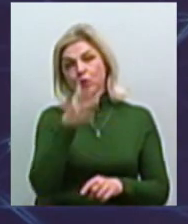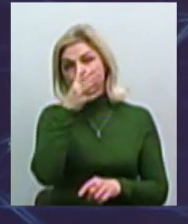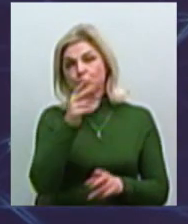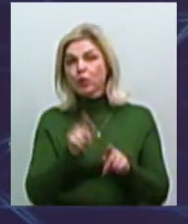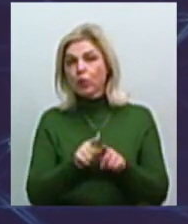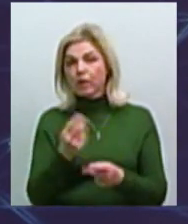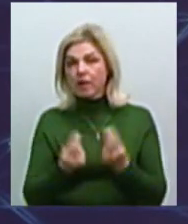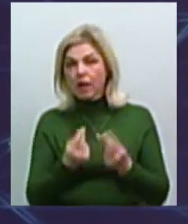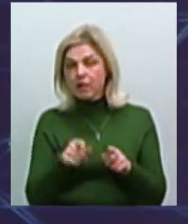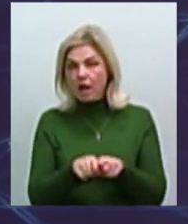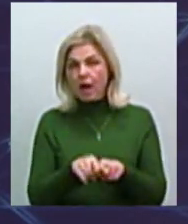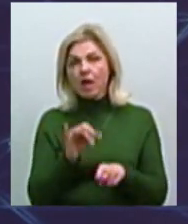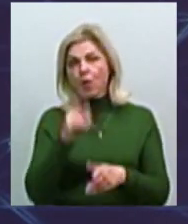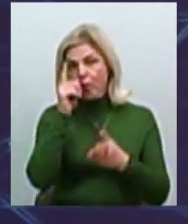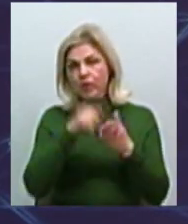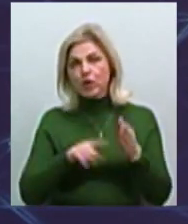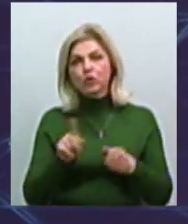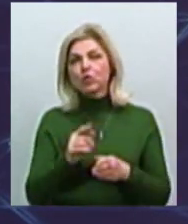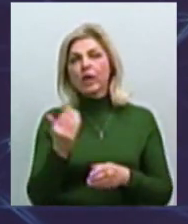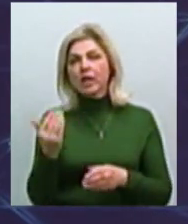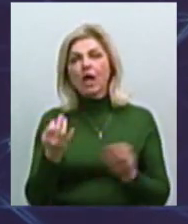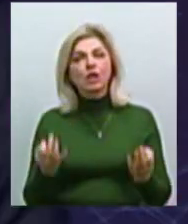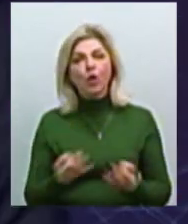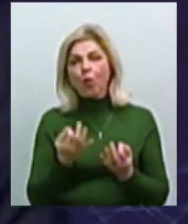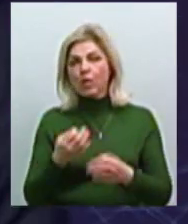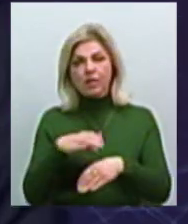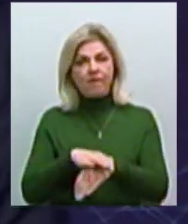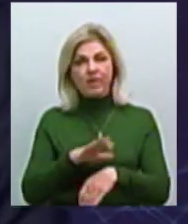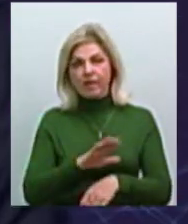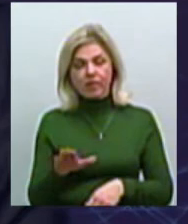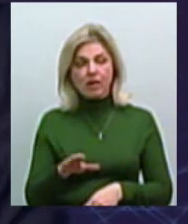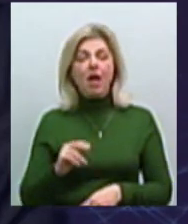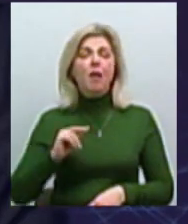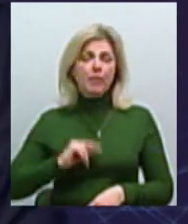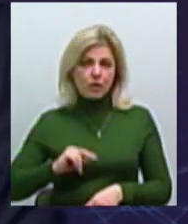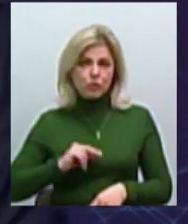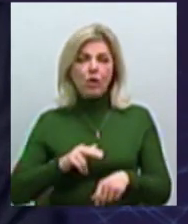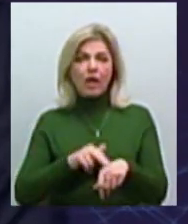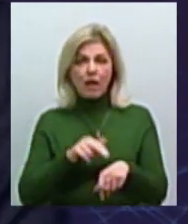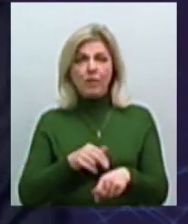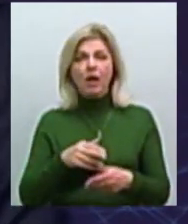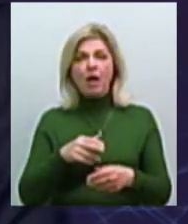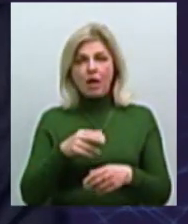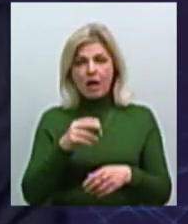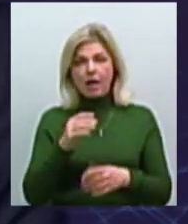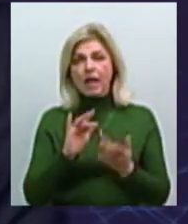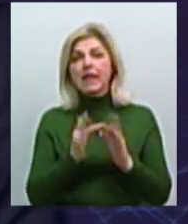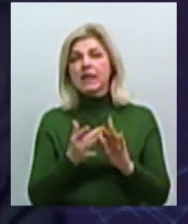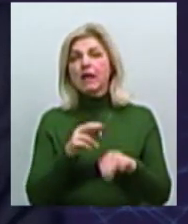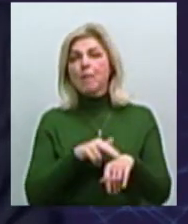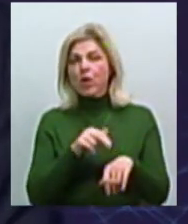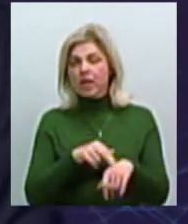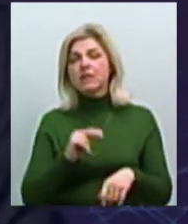впевнена в тому, що її ніколи не виявлять? Ну, працюють кіберполіція в цьому напрямку, працюють, результати є,